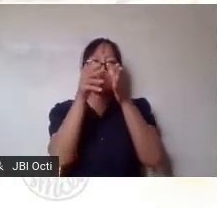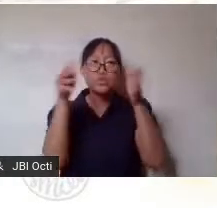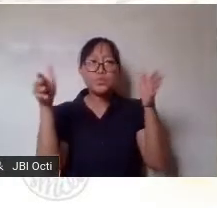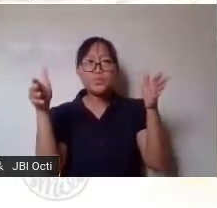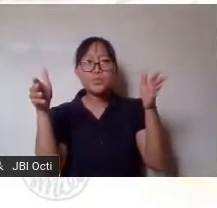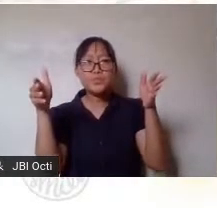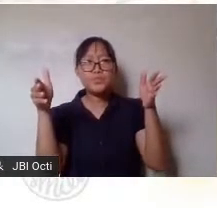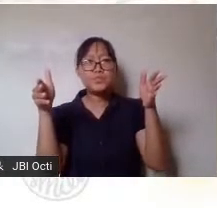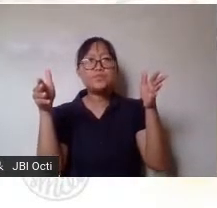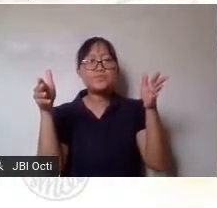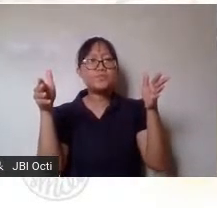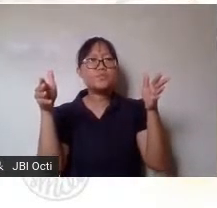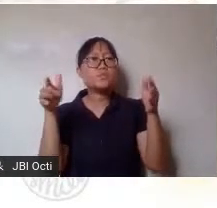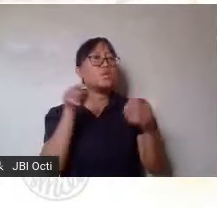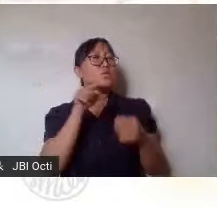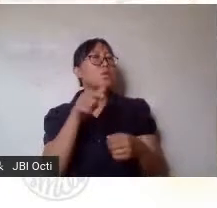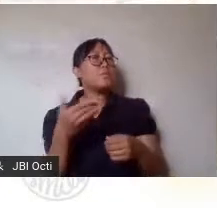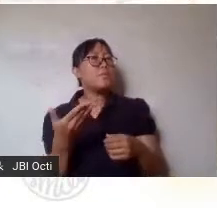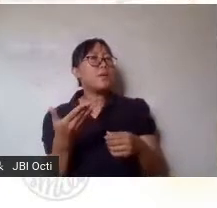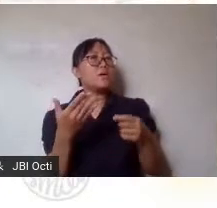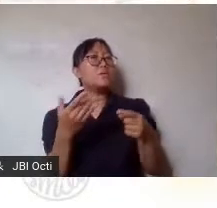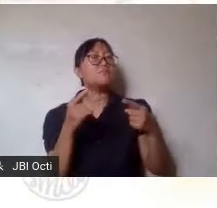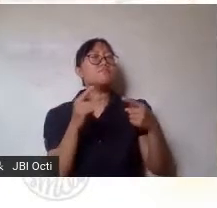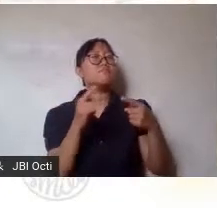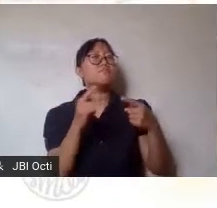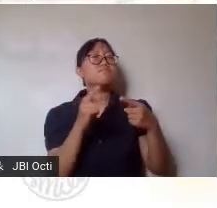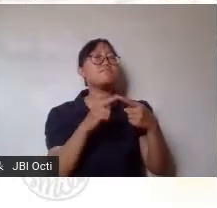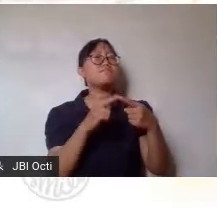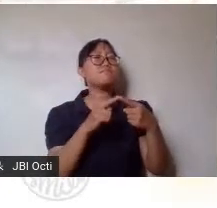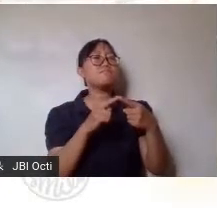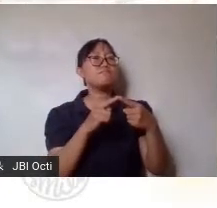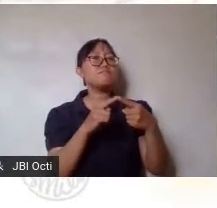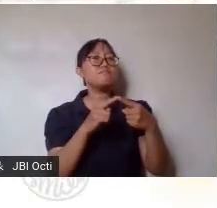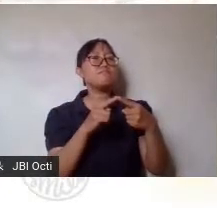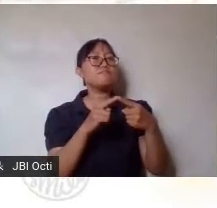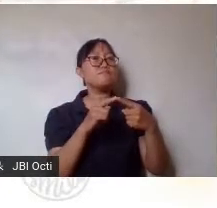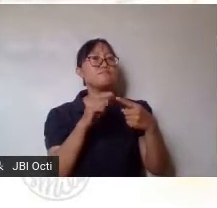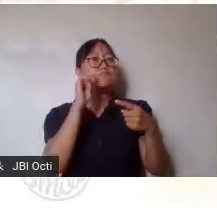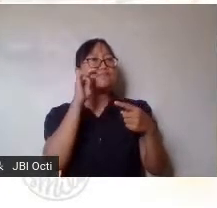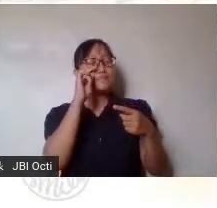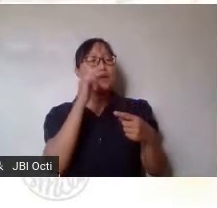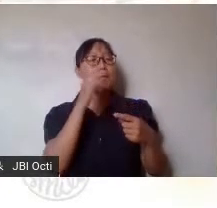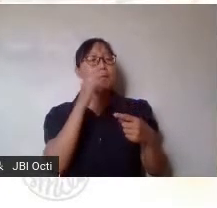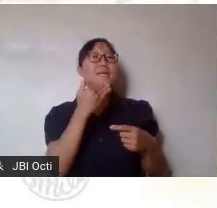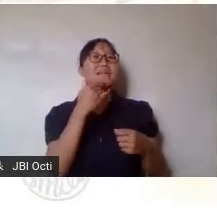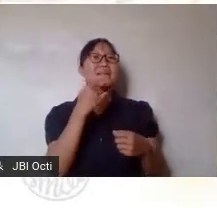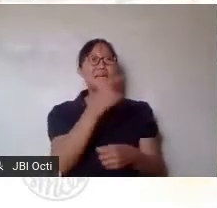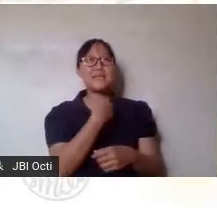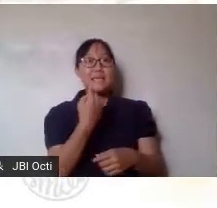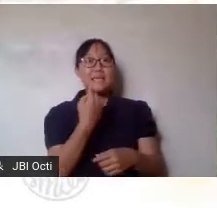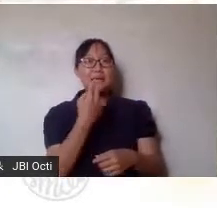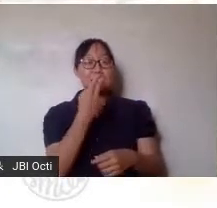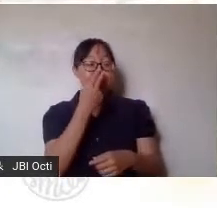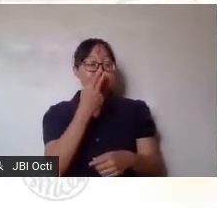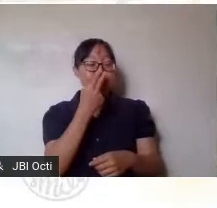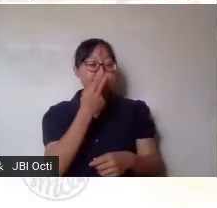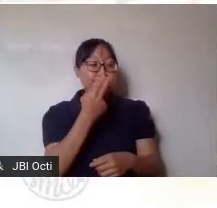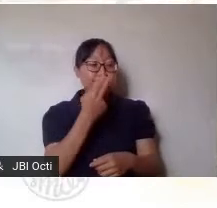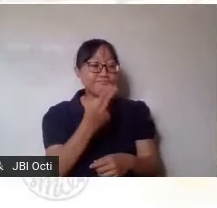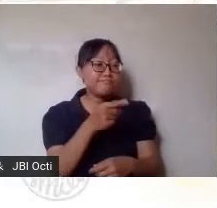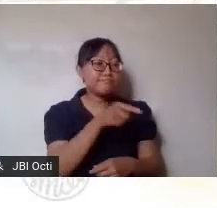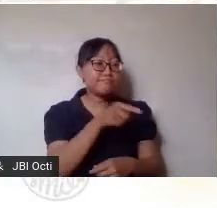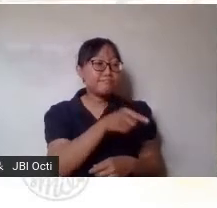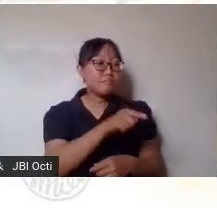adalah kesulitan belajar di mana kita jumpai pada anak-anak dengan IQ di bawah